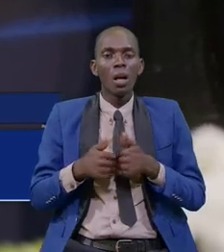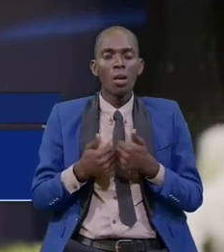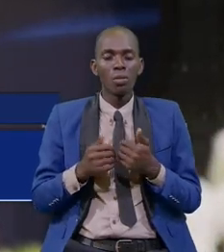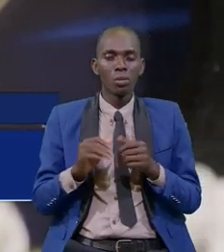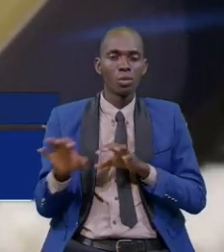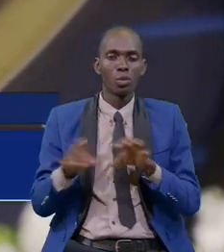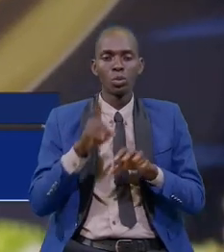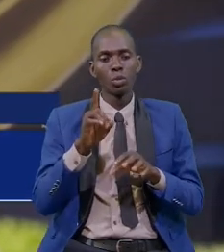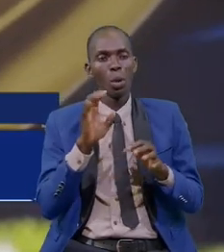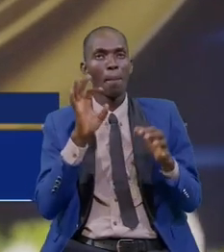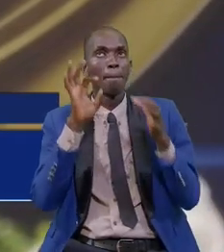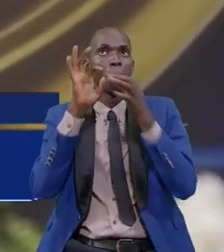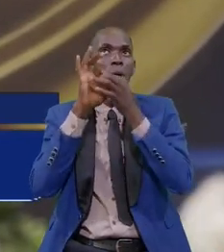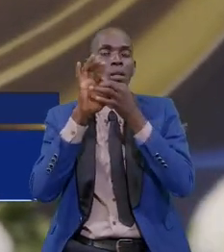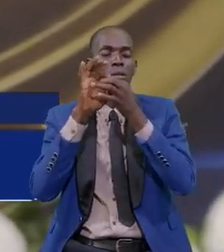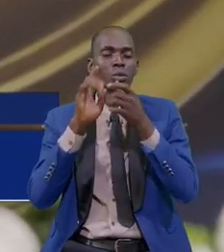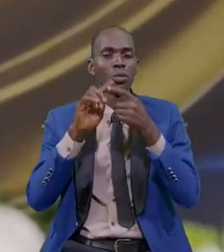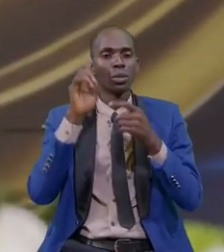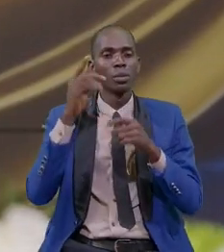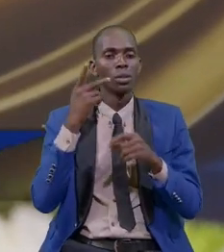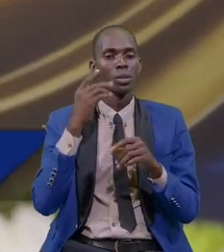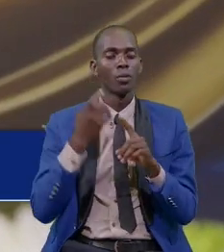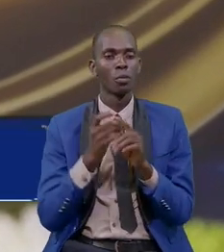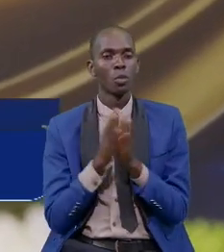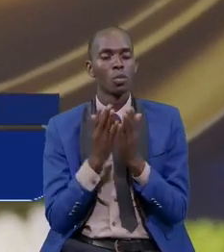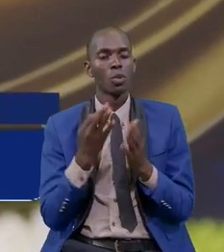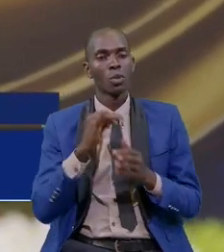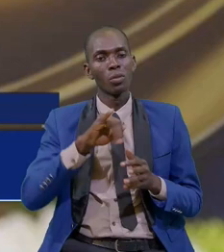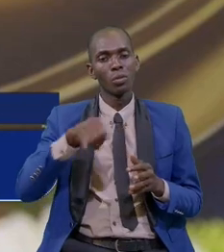vous lui appartenez alors? Dans Juges 8, Juges 8,